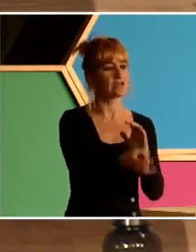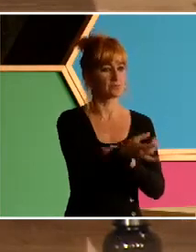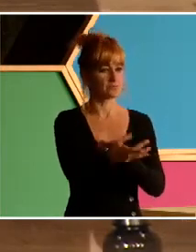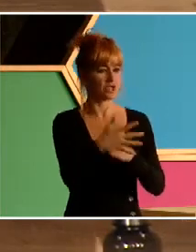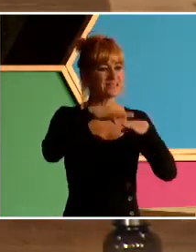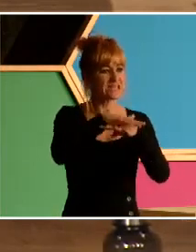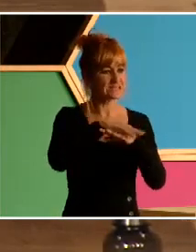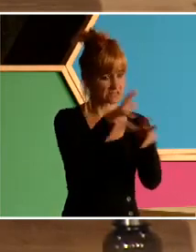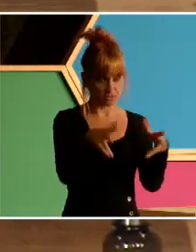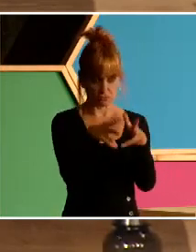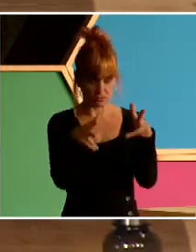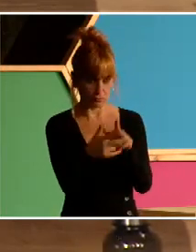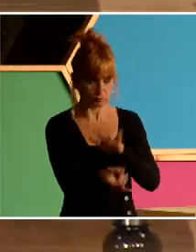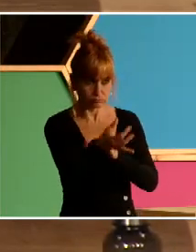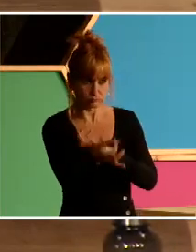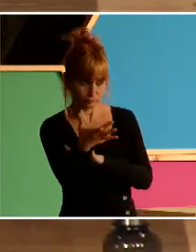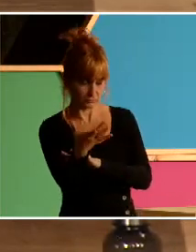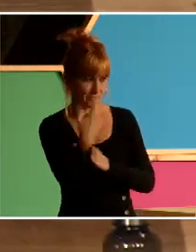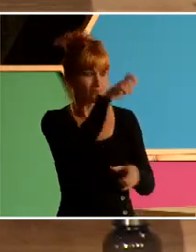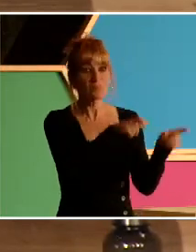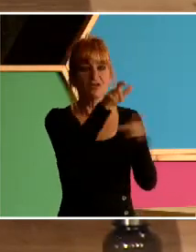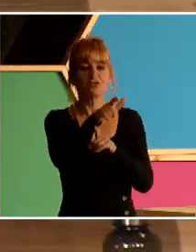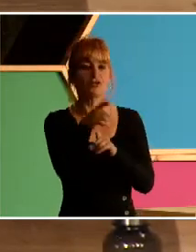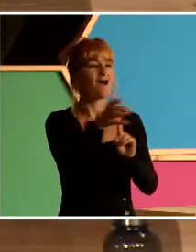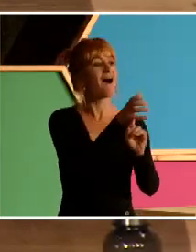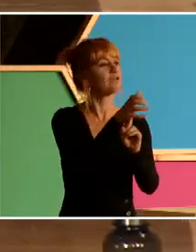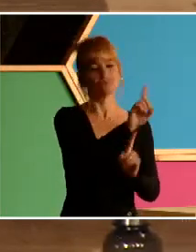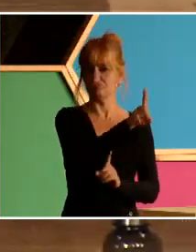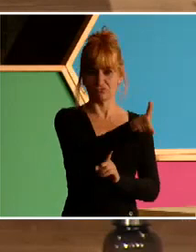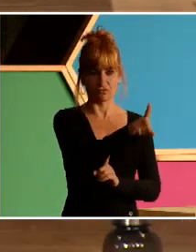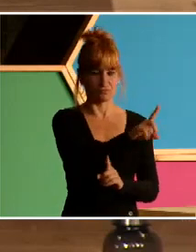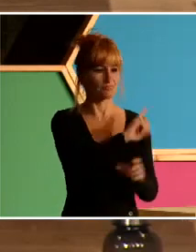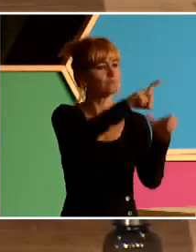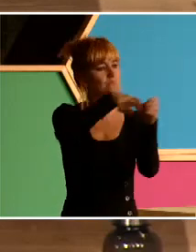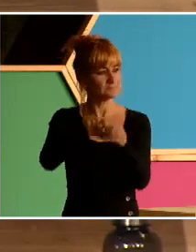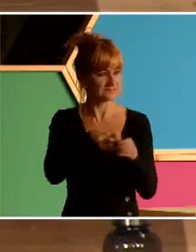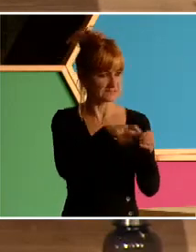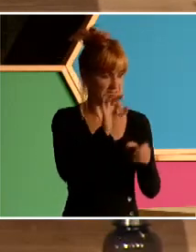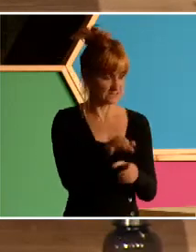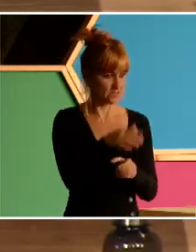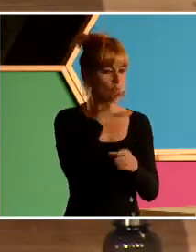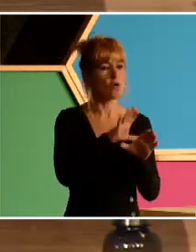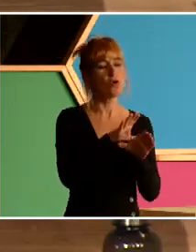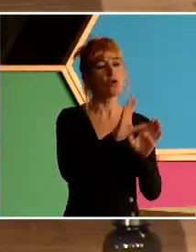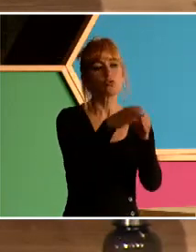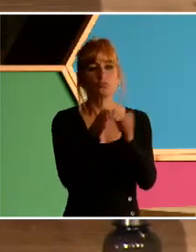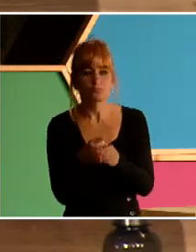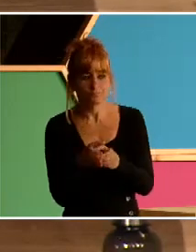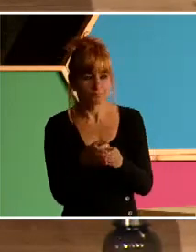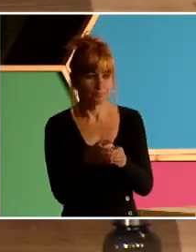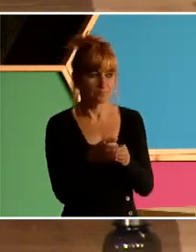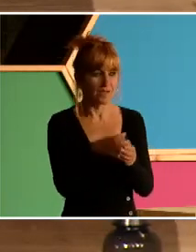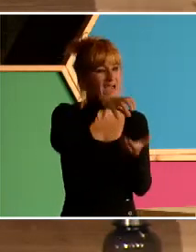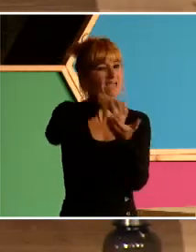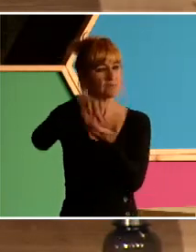associatiu, amb treure la gent de l'aïllament, que és el que feia la PA. I això vol dir, per exemple, un equipament de proximitat, convertir-lo en un equipament on